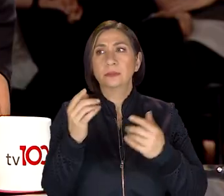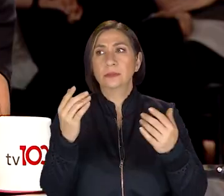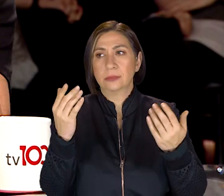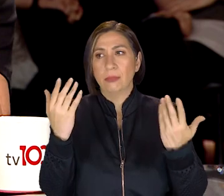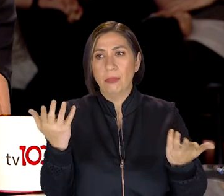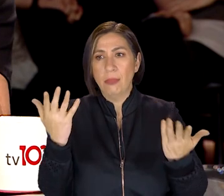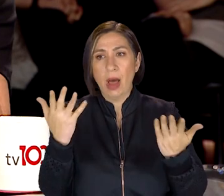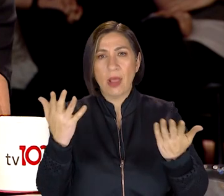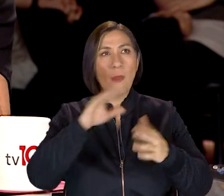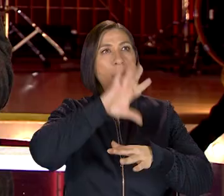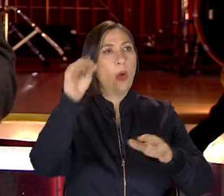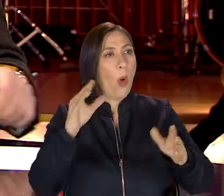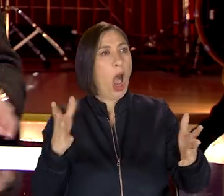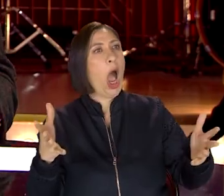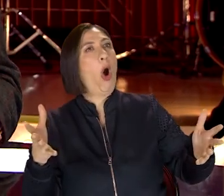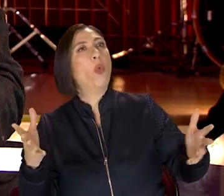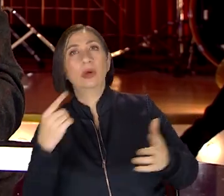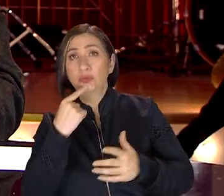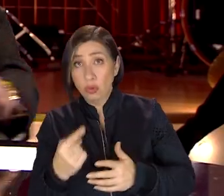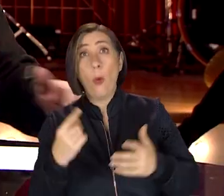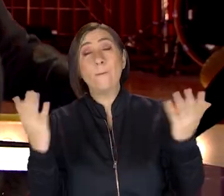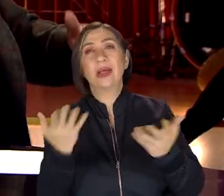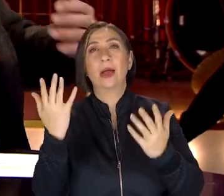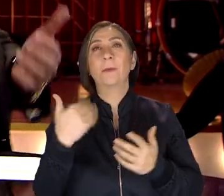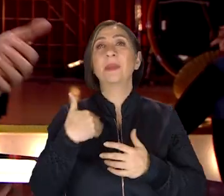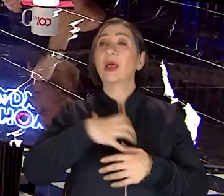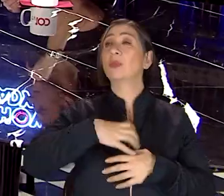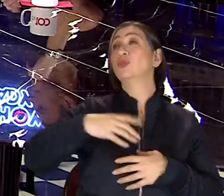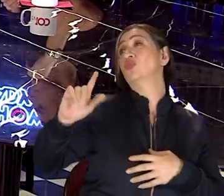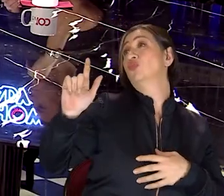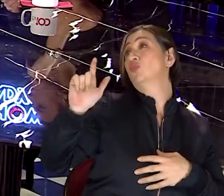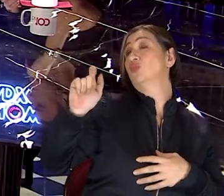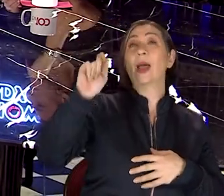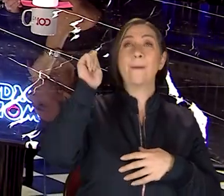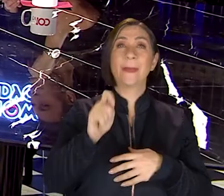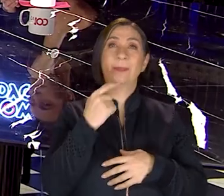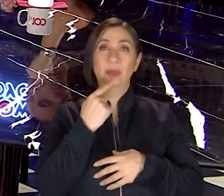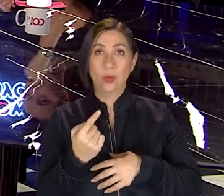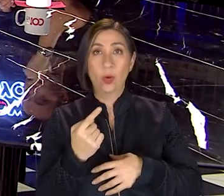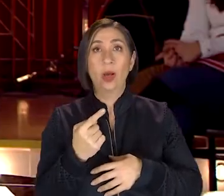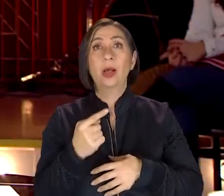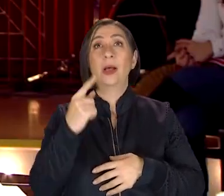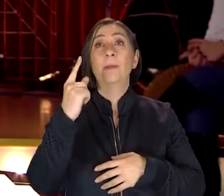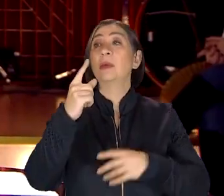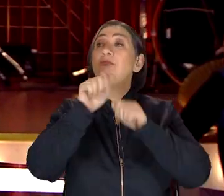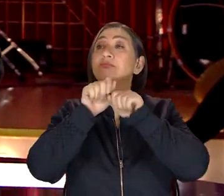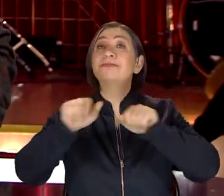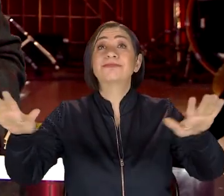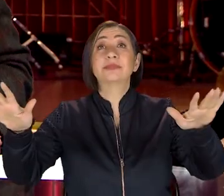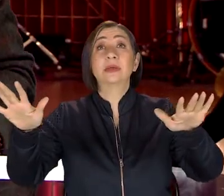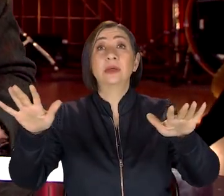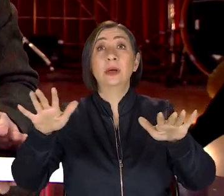Madem sallayabiliyoruz. Mesela belki oturuyor evde diyor ki ulen diyor bir kendimi çekeyim şöyle diyor filan. Ondan sonra bir sallayayım diyor.